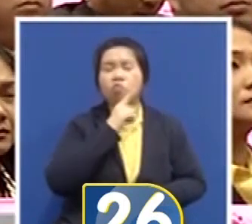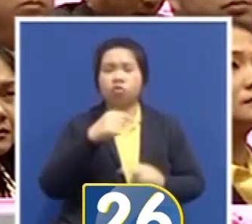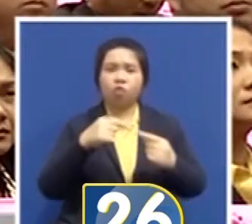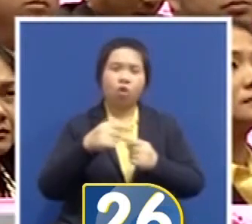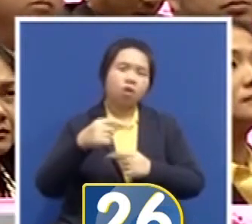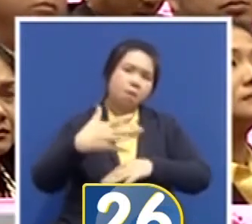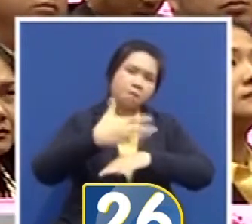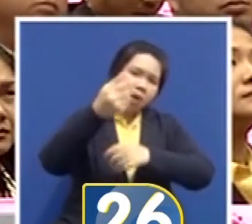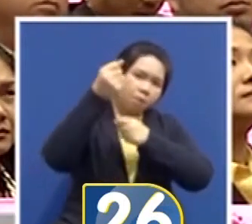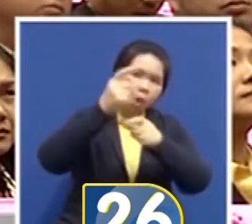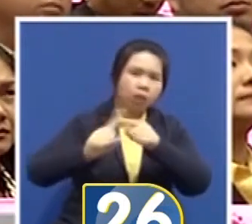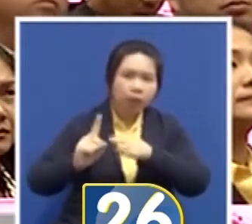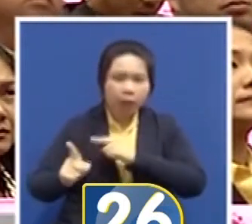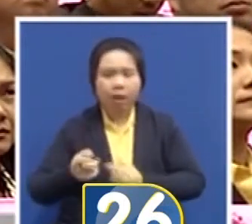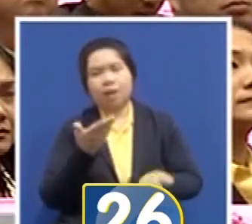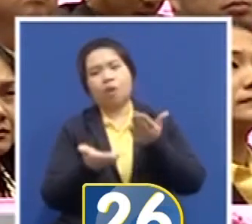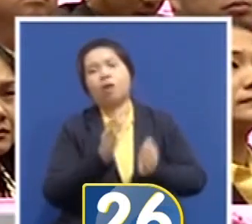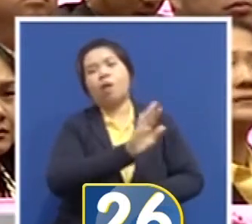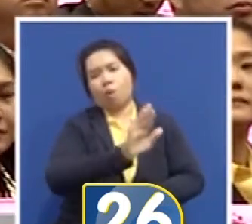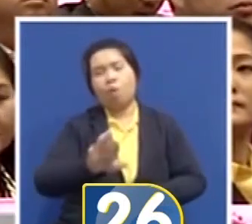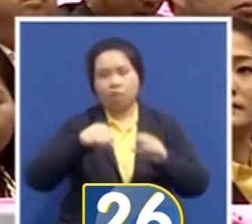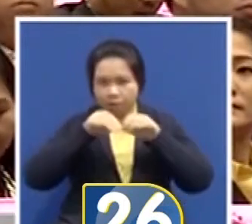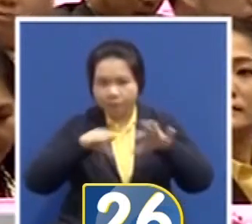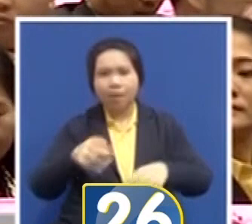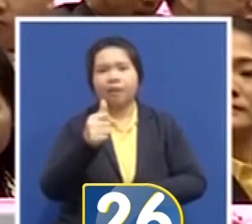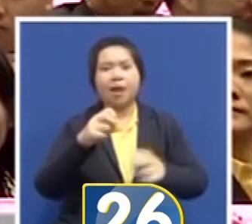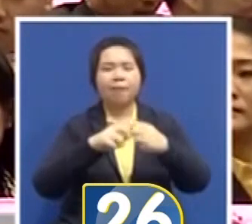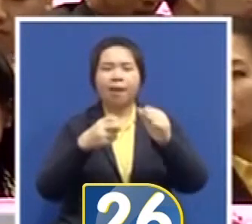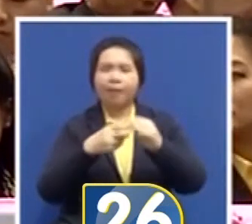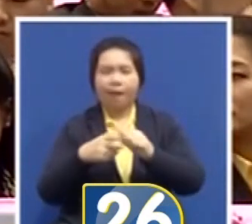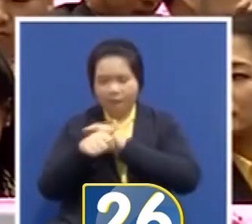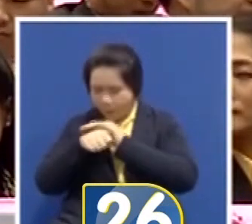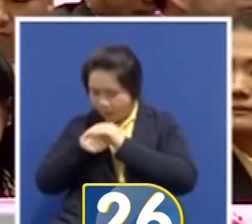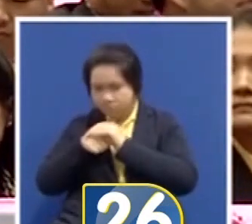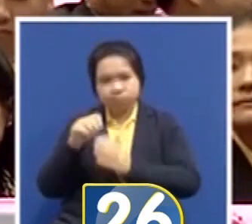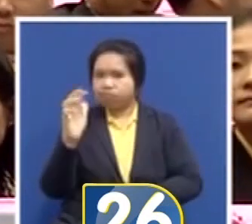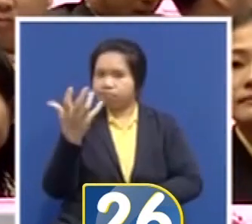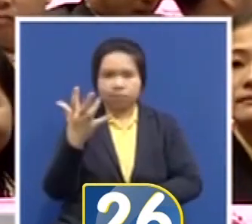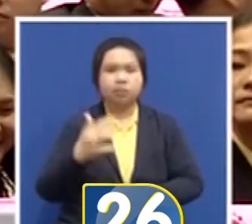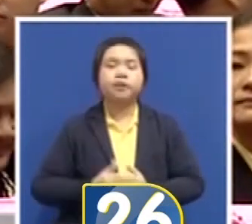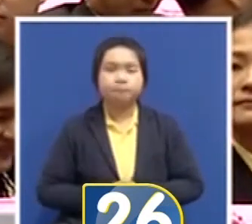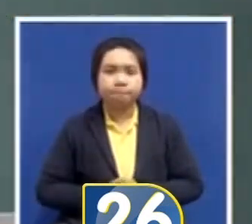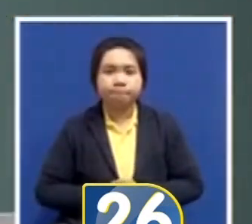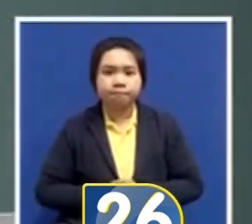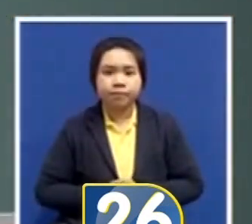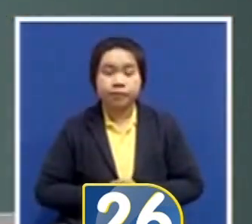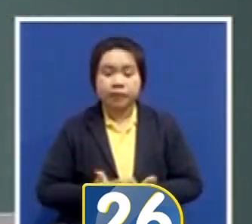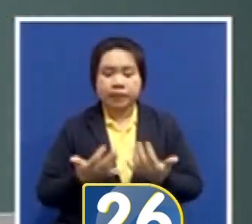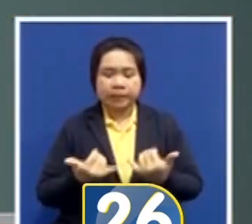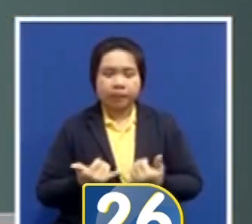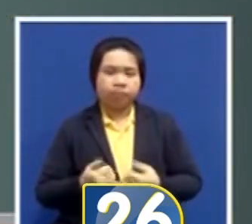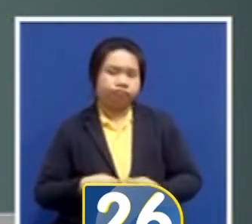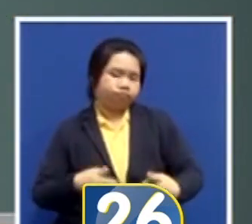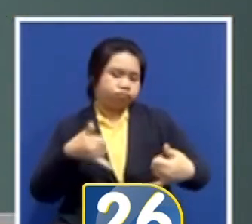หตุของคนร้ายรวมถึงรัฐบาลได้ขีดเส้นใต้กับเจ้าหน้าที่ให้ดำเนินการเร็วที่สุดเมื่อไหร่ซึ่งคุณจิรายุก็ได้เตรียม